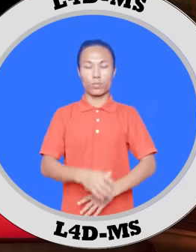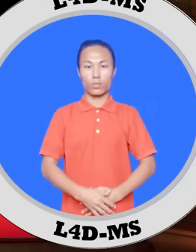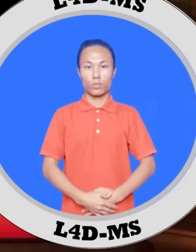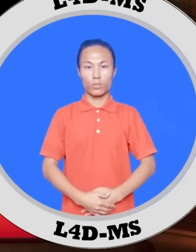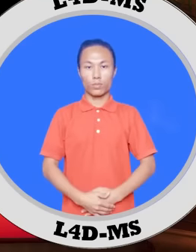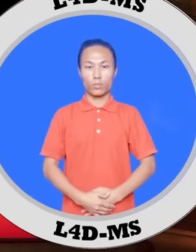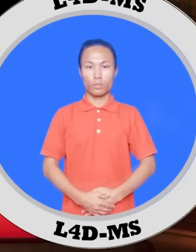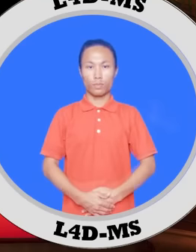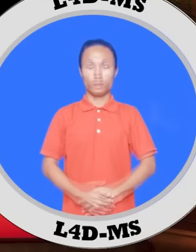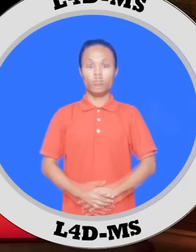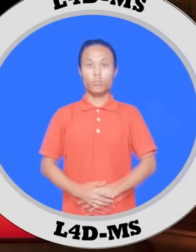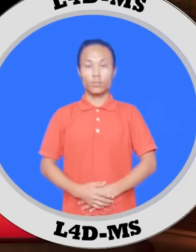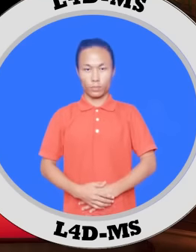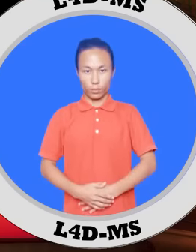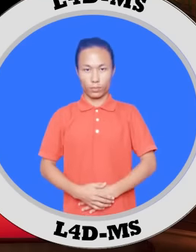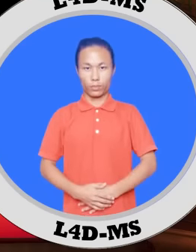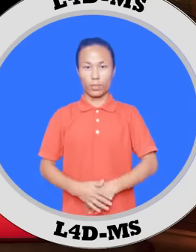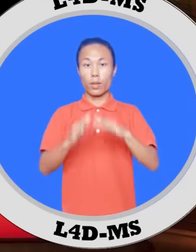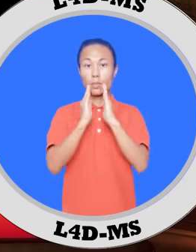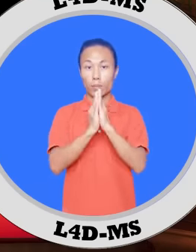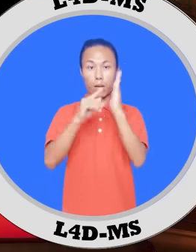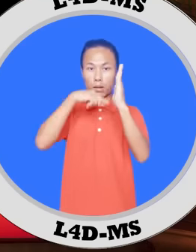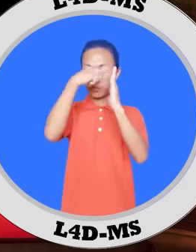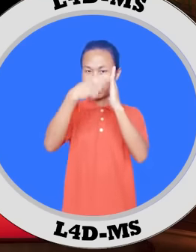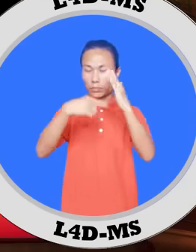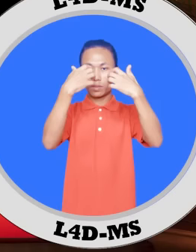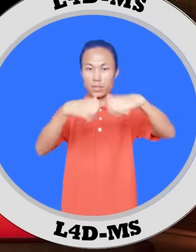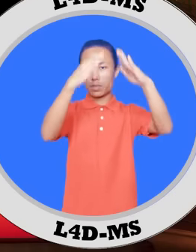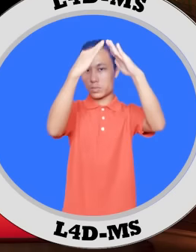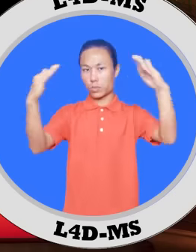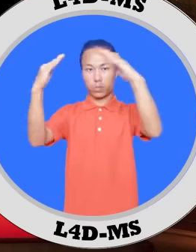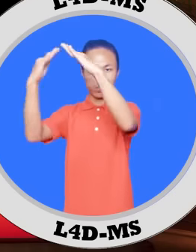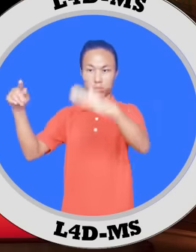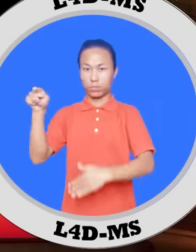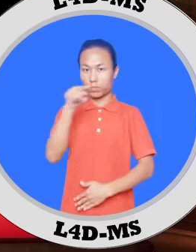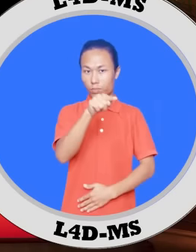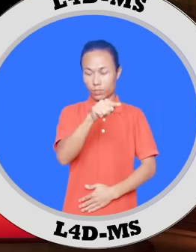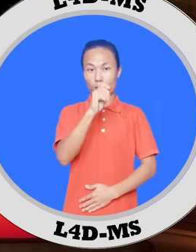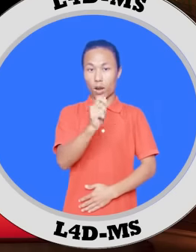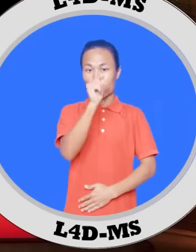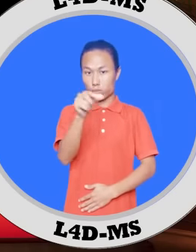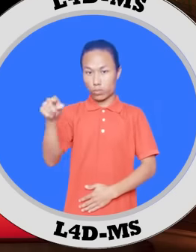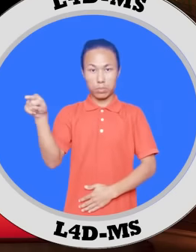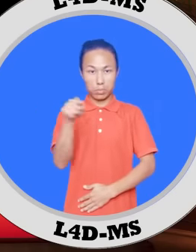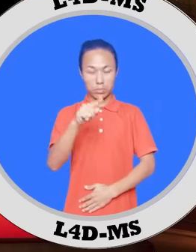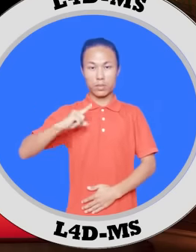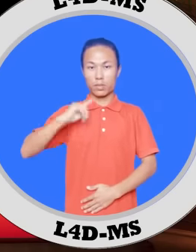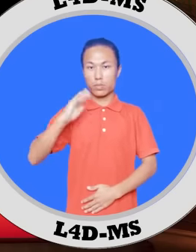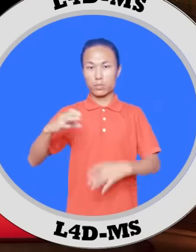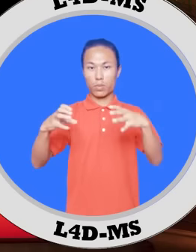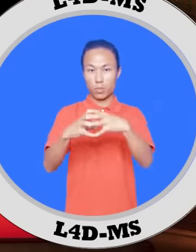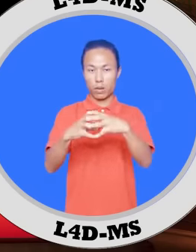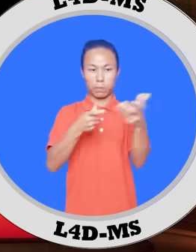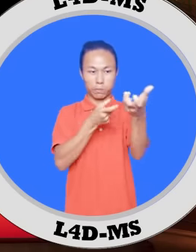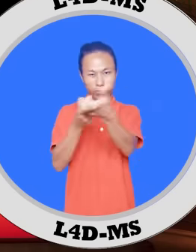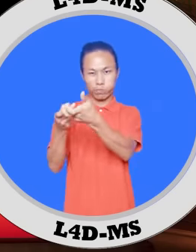မြန်မာနိုင်ငံအလို့သမားတပ်ပေါင်းစုမြန်မာ Labor Alliance ကဩဂတ်လ29ရက်မှာဖော်ပြထားပါတယ်။နိုင်ငံအတွင်းကစစ်မှုဇုံတွေမှာ